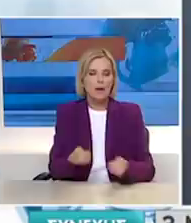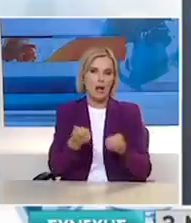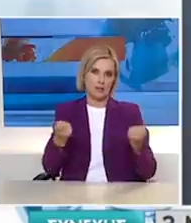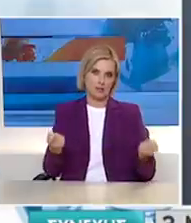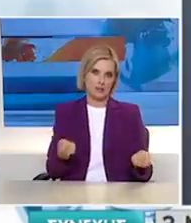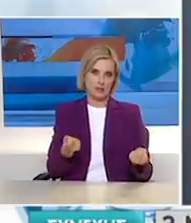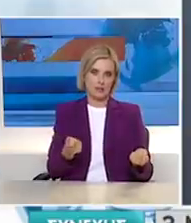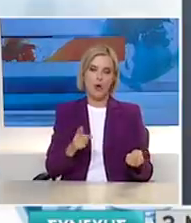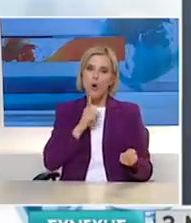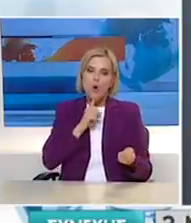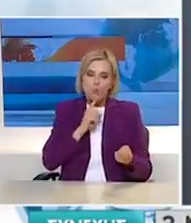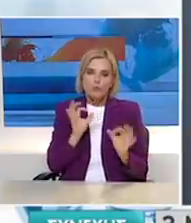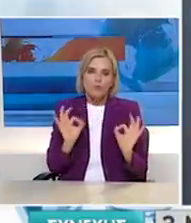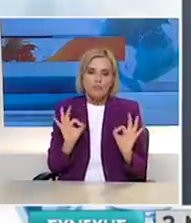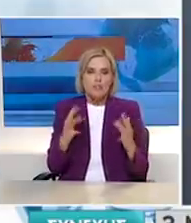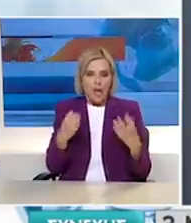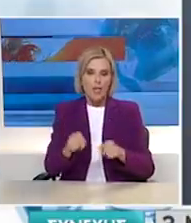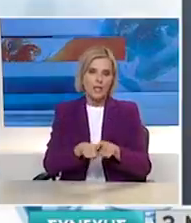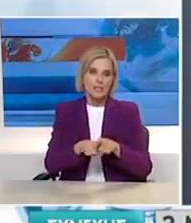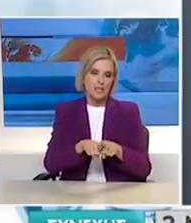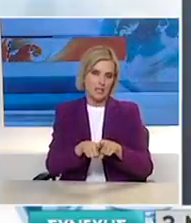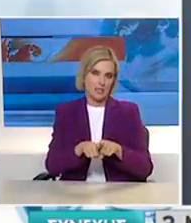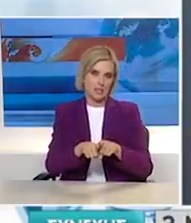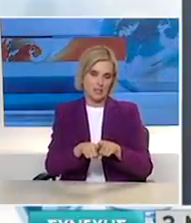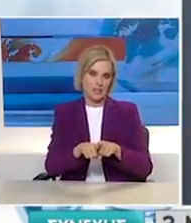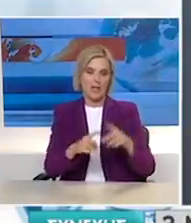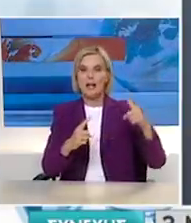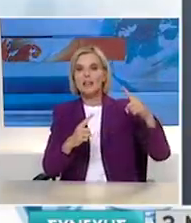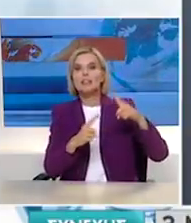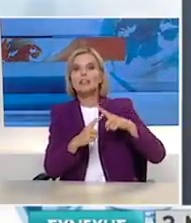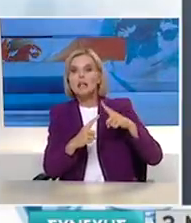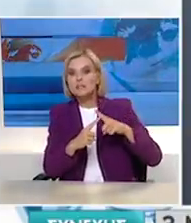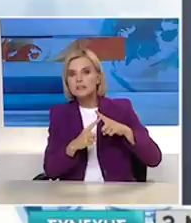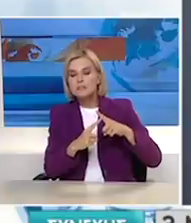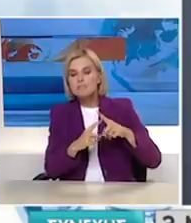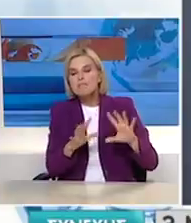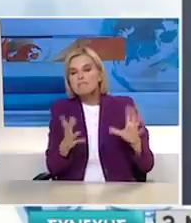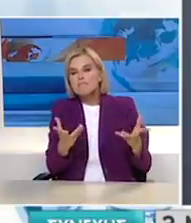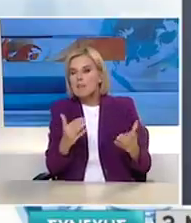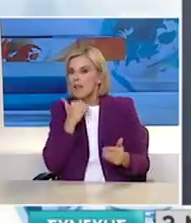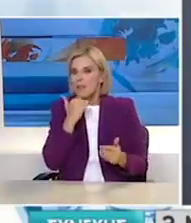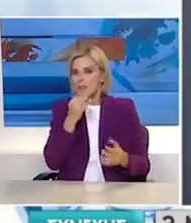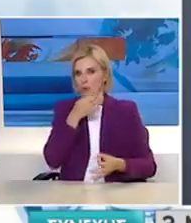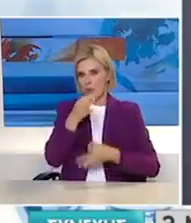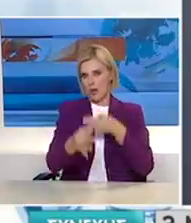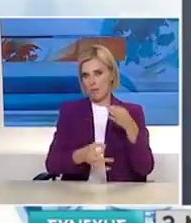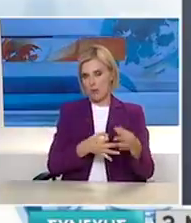οποίους αναφέρει τη δημοσιογράφος που έχουν να κάνουν σχέση με το τέστινγκ, το οποίο δεν προτείνεται. Και δεν προτείνεται